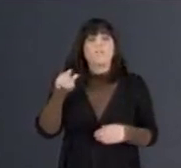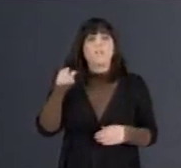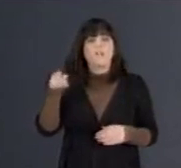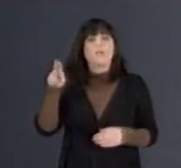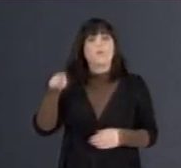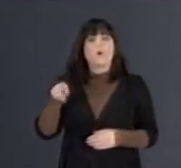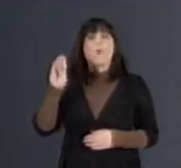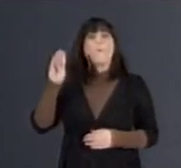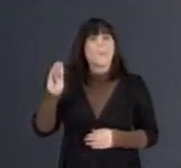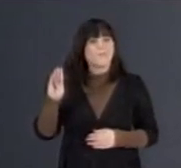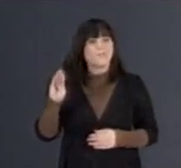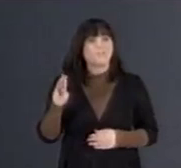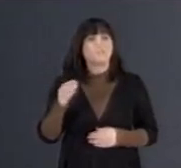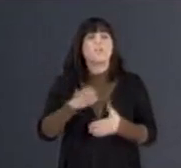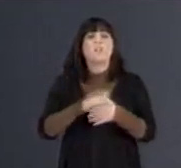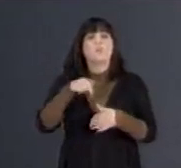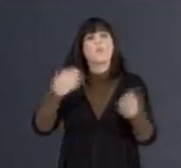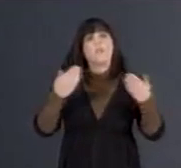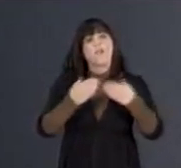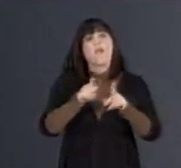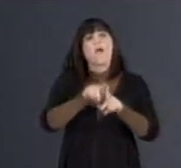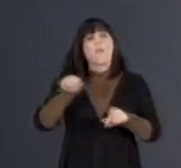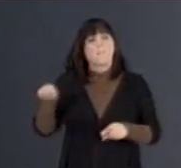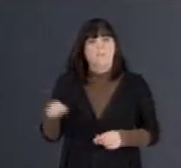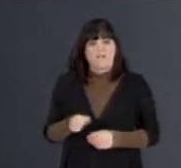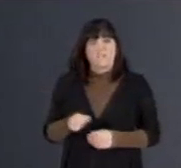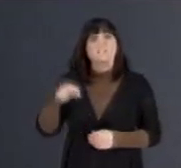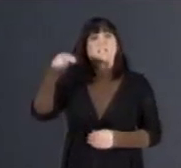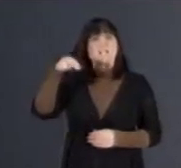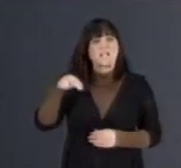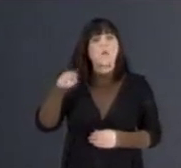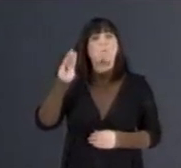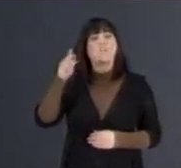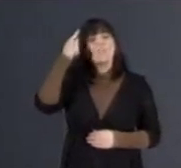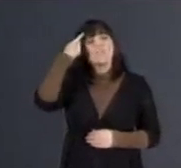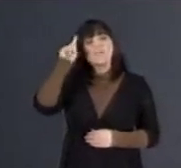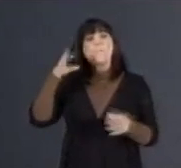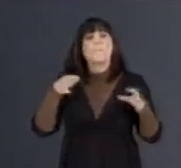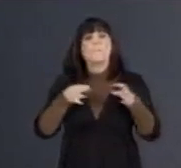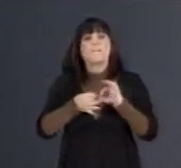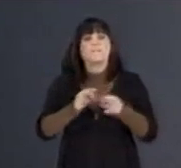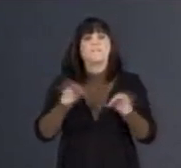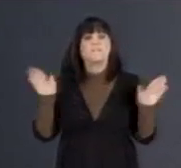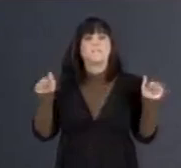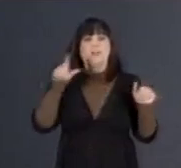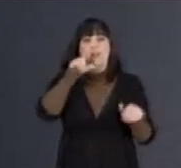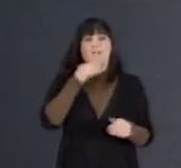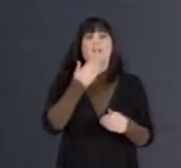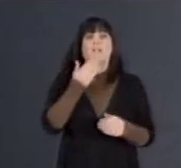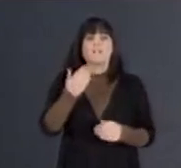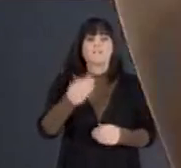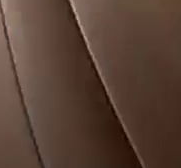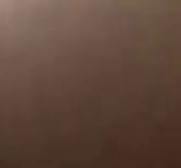rboniċi tal-prezenza tijak maħna il-Leyla dakkien essurna dzarienu bboniċi fissim il-parti t-Talajkla. Għraċi u